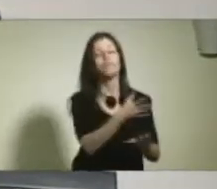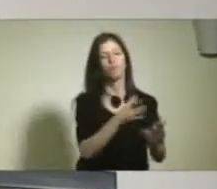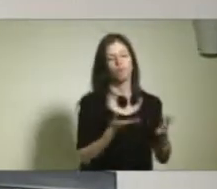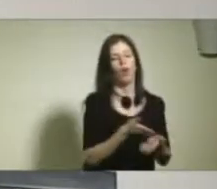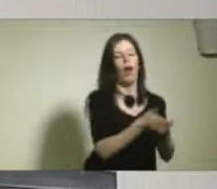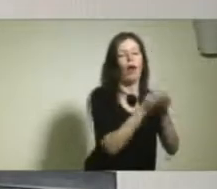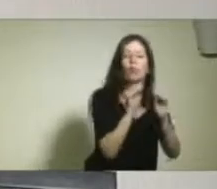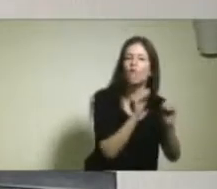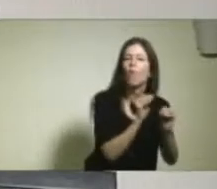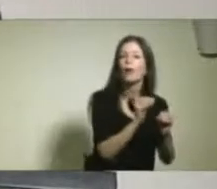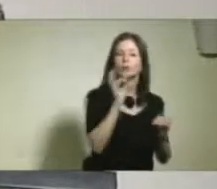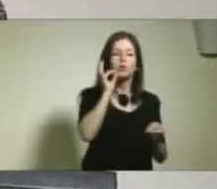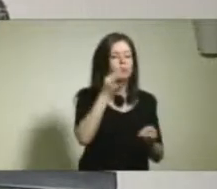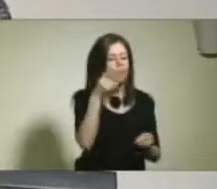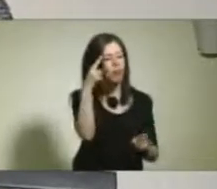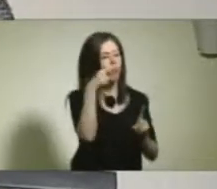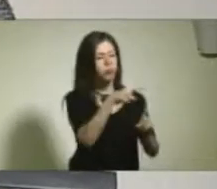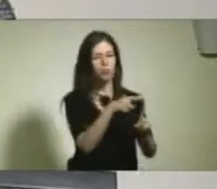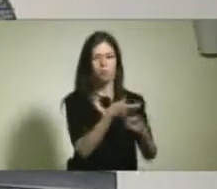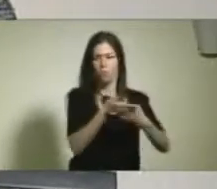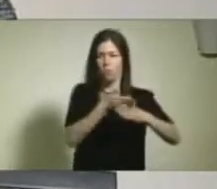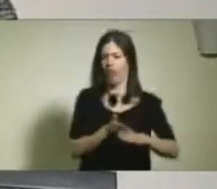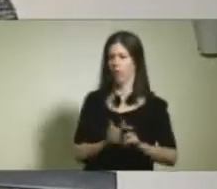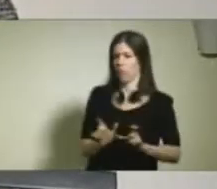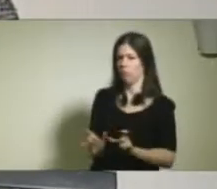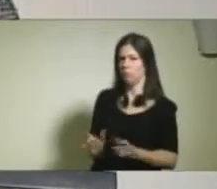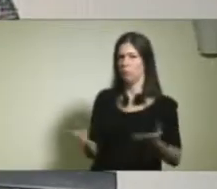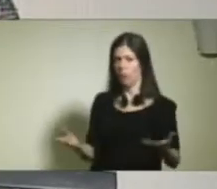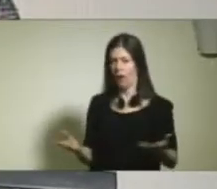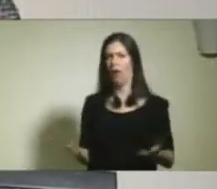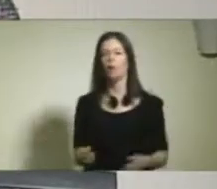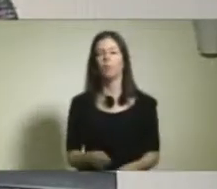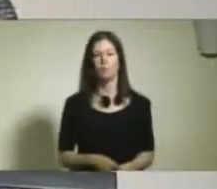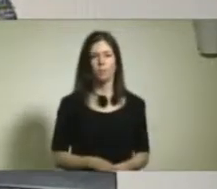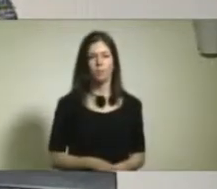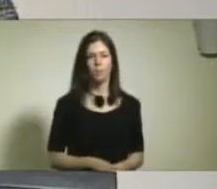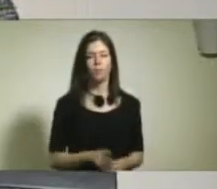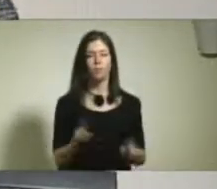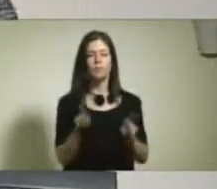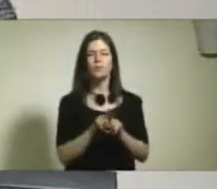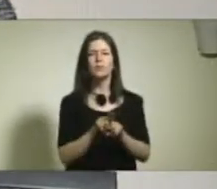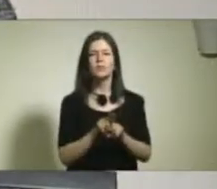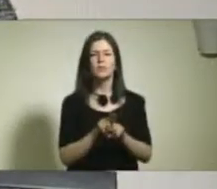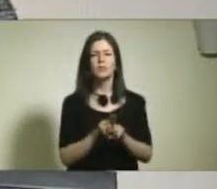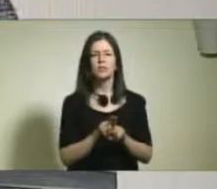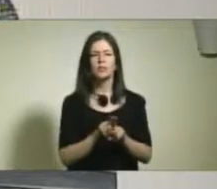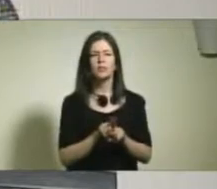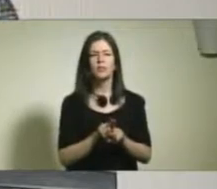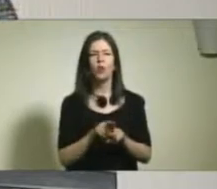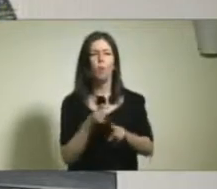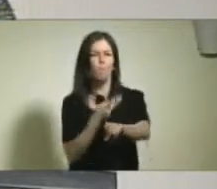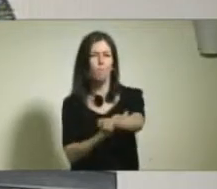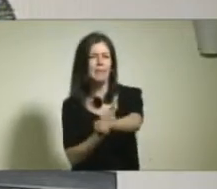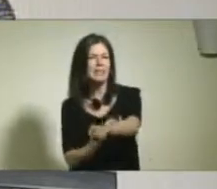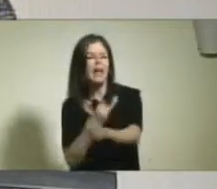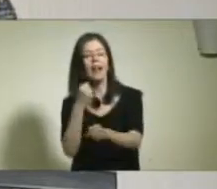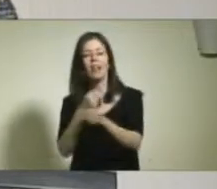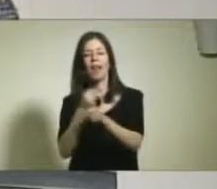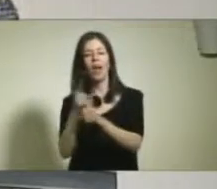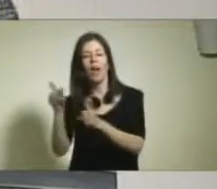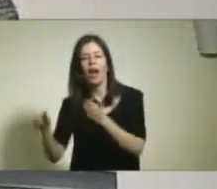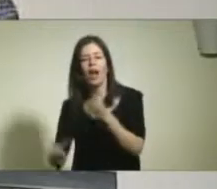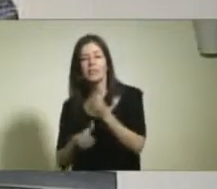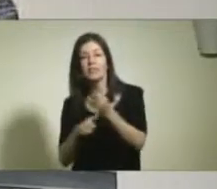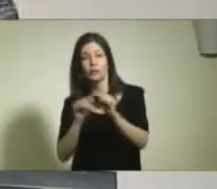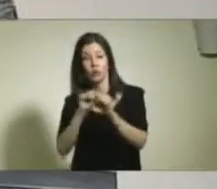il y a des formations spécifiques. On est aidé par les médecins du travail, les assistants sociaux. Et puis,